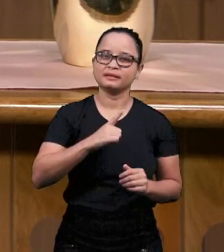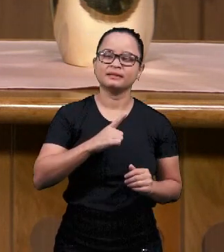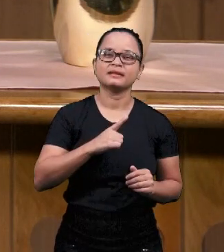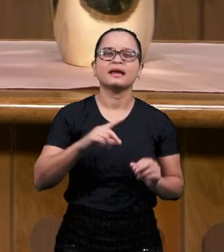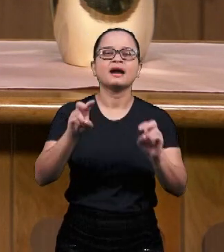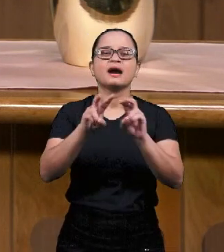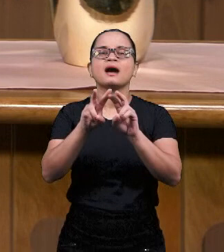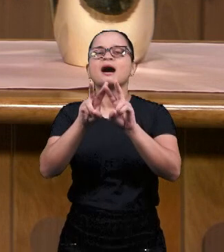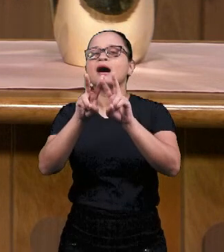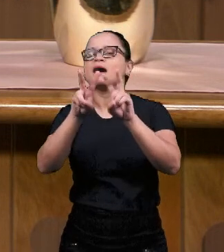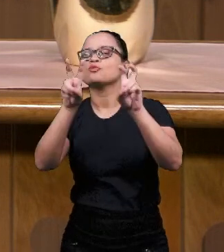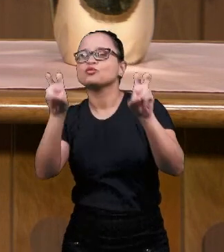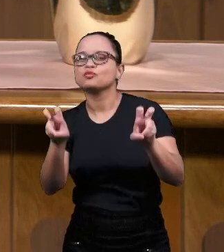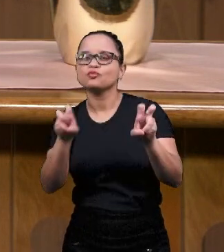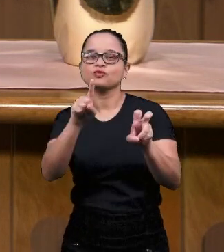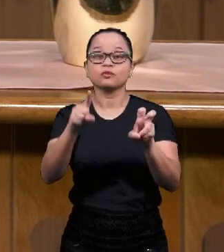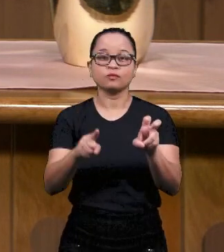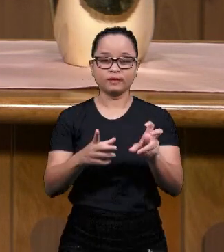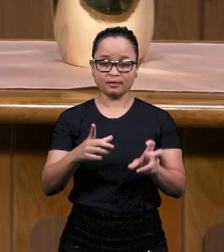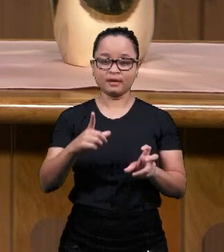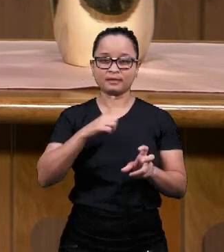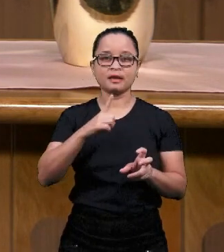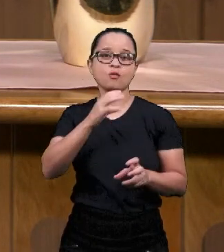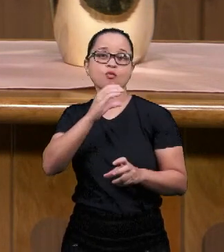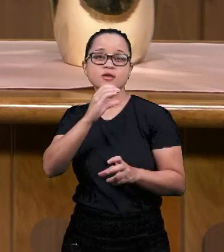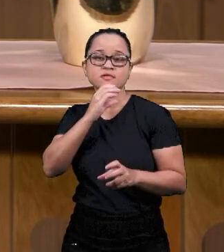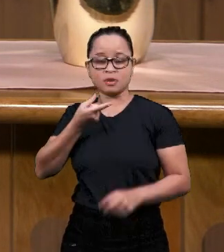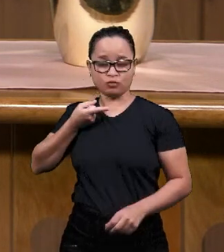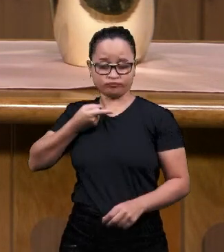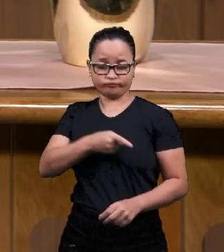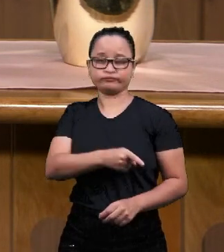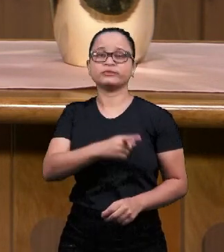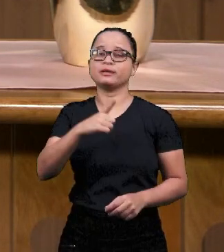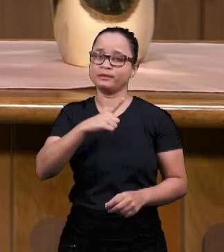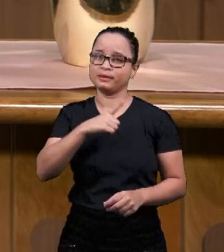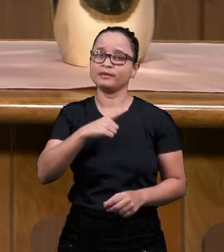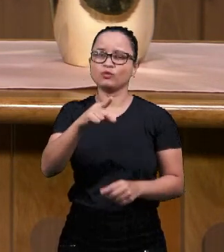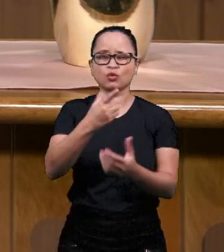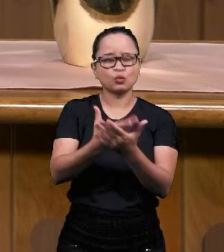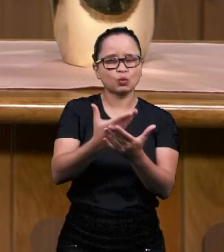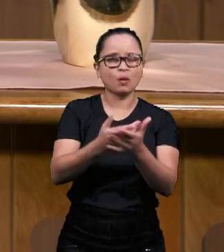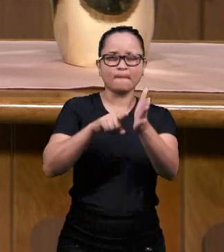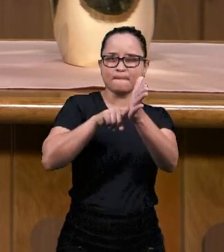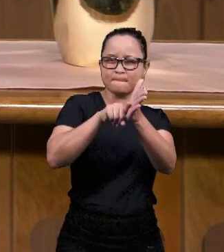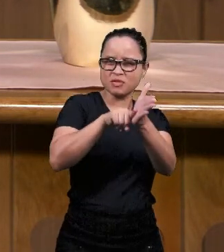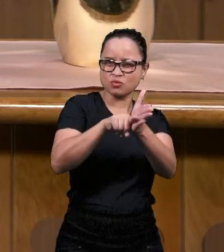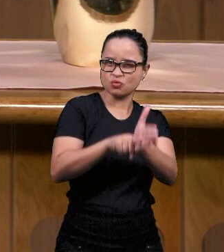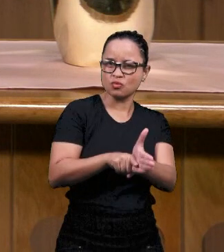есть много вопросов, в которых ты разбираешься очень хорошо, ты хорошо знаешь, ты